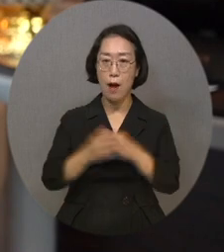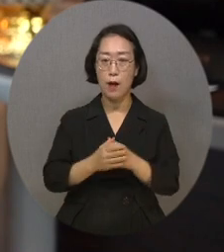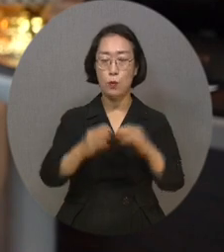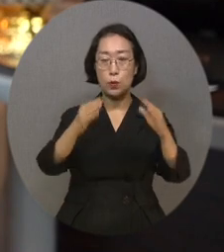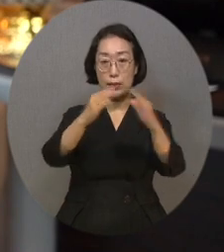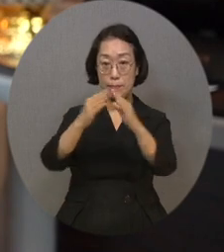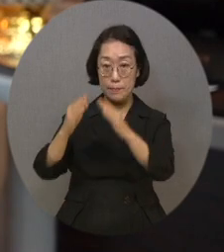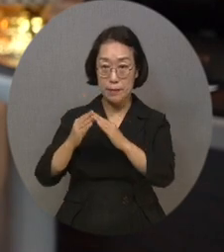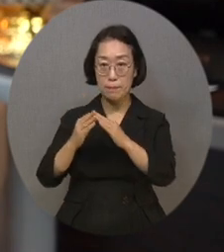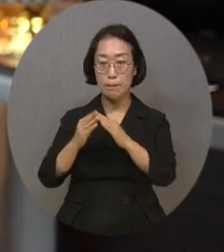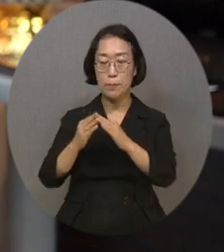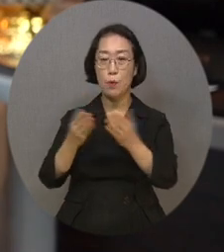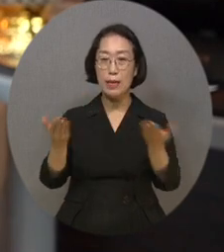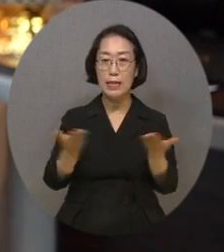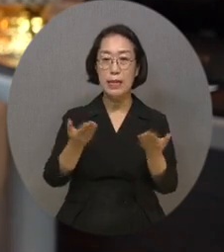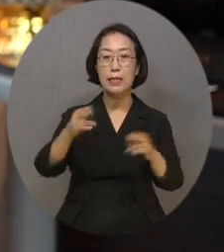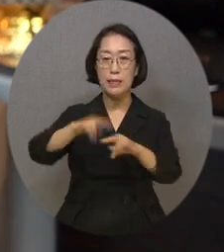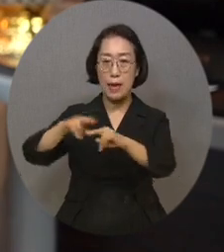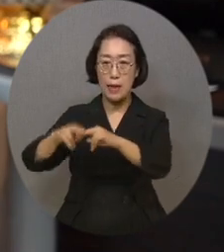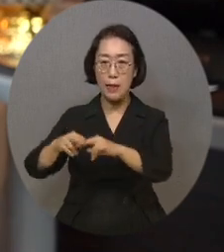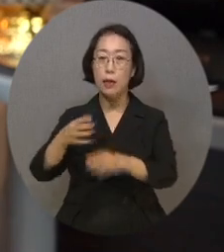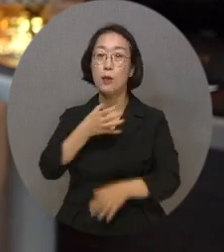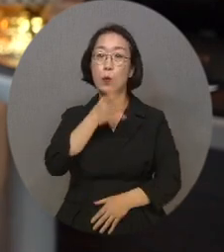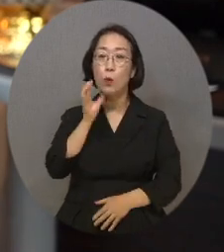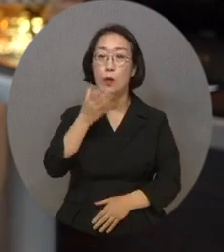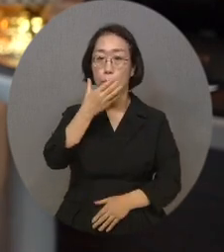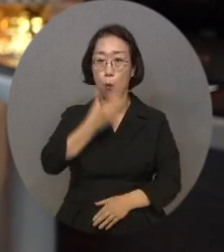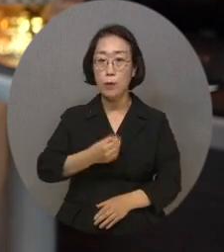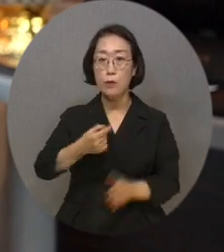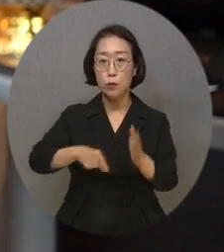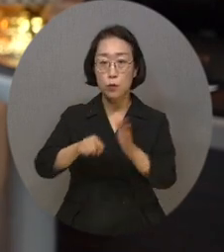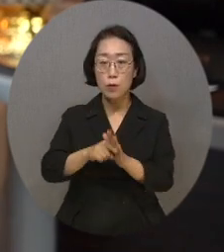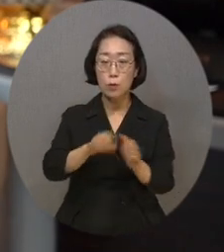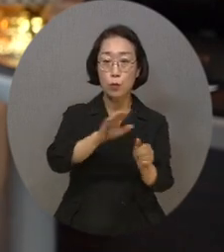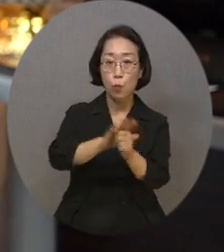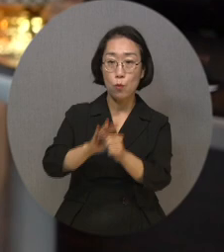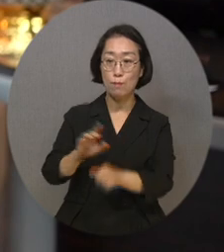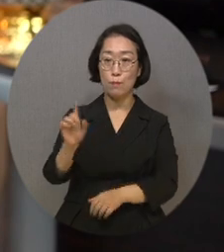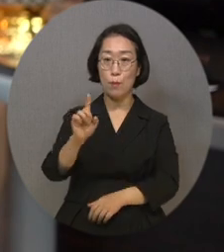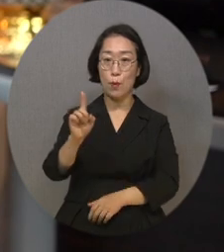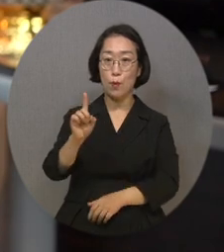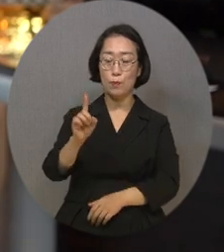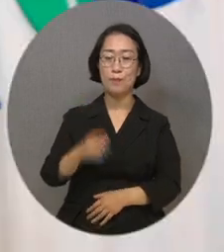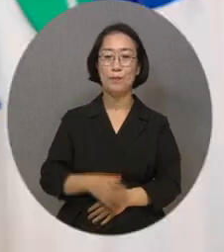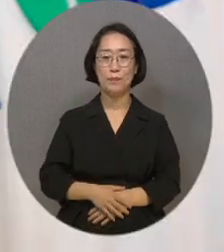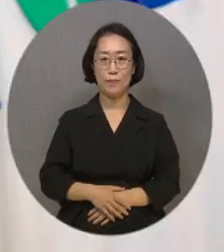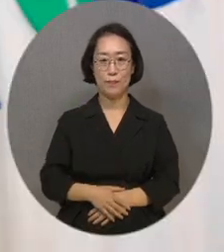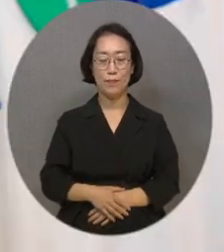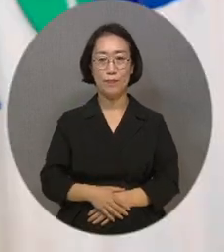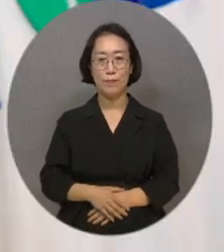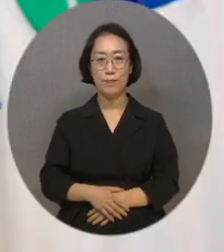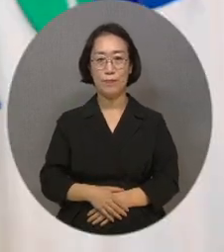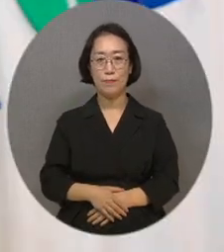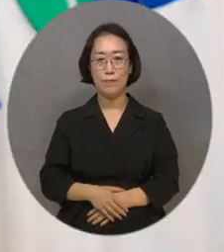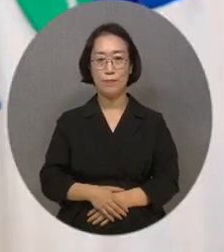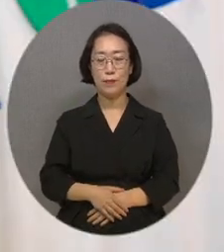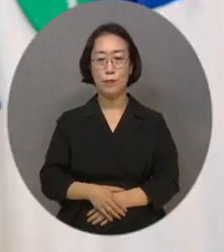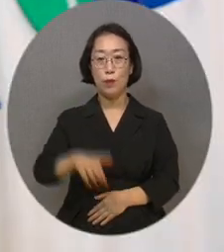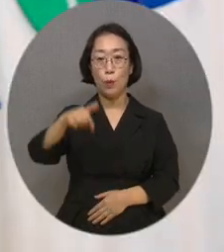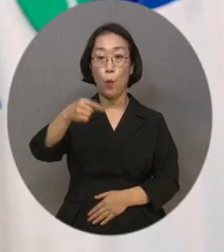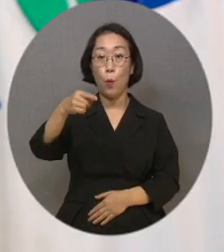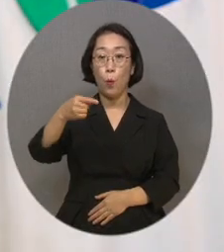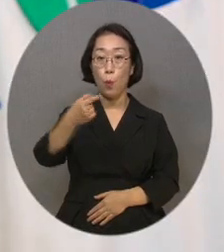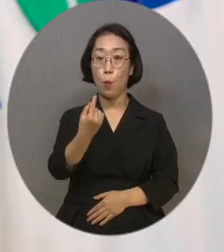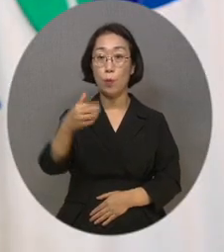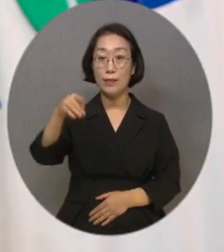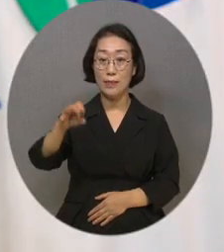주거라든지 일자리라든지 노인복지를 위해서 어떤 일들을 하고 계시는지 말씀 부탁드릴게요. 우리 저 고창군도 사실